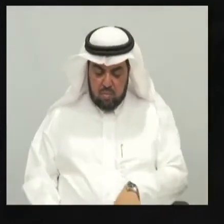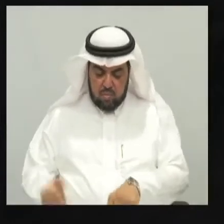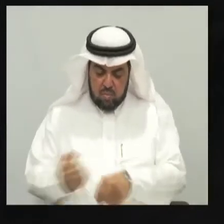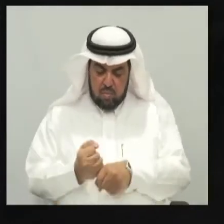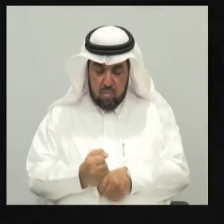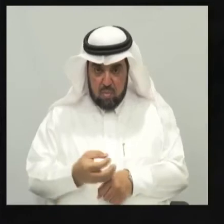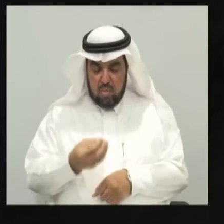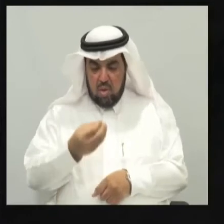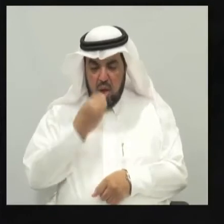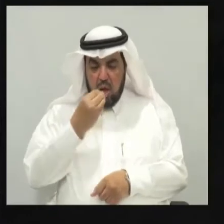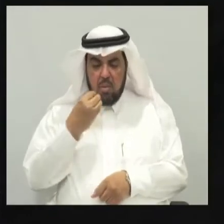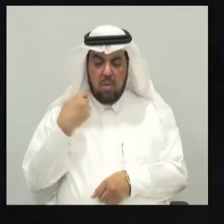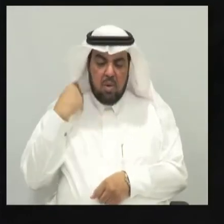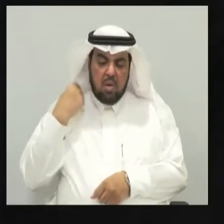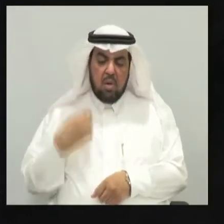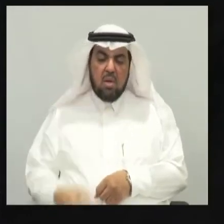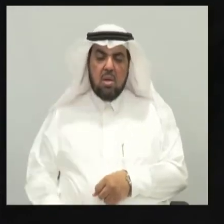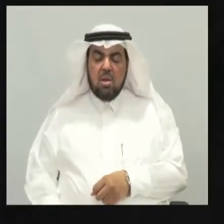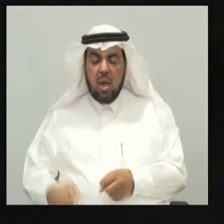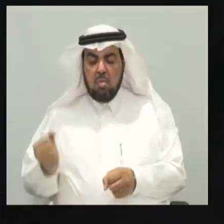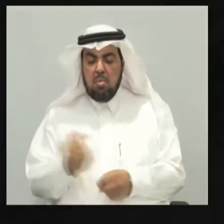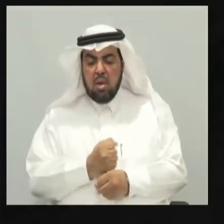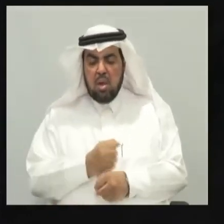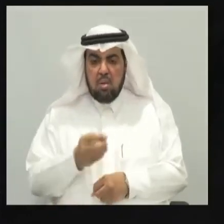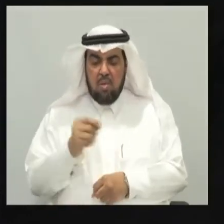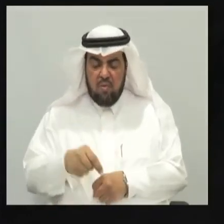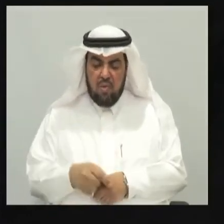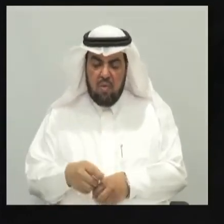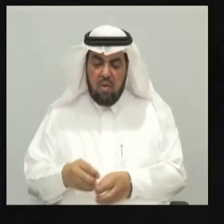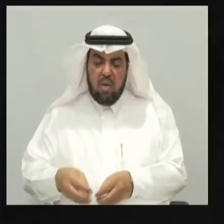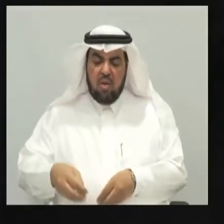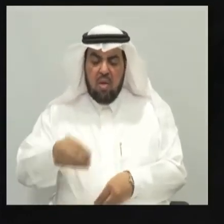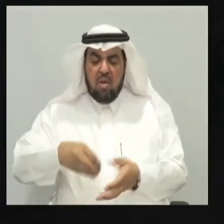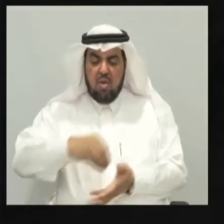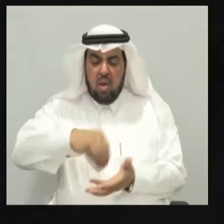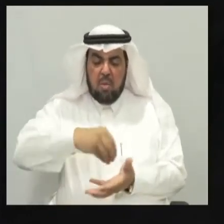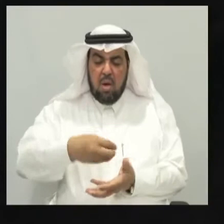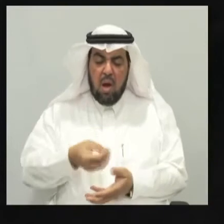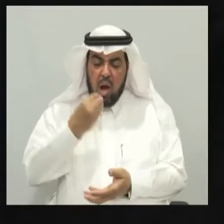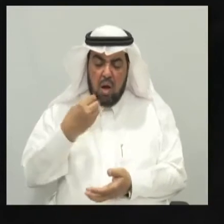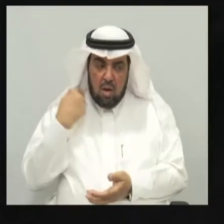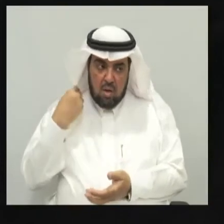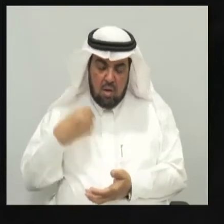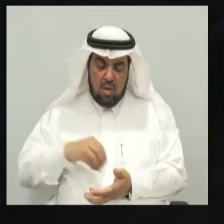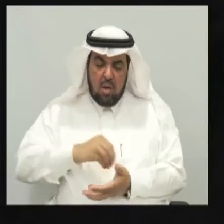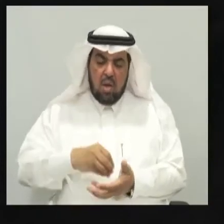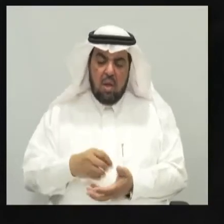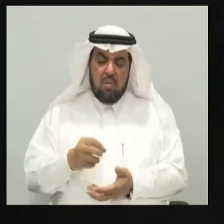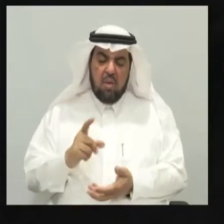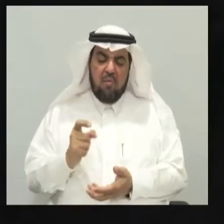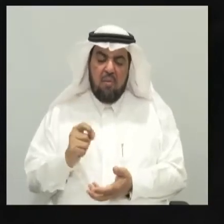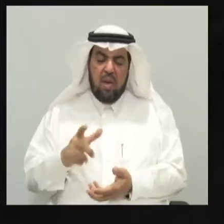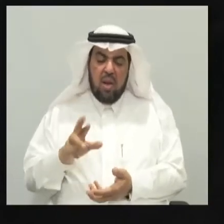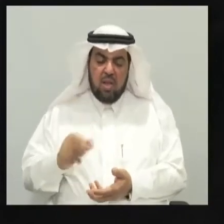في الأكل، في تناول الطعام، لكن لا نستخدمها في ماذا؟ في طبخنا للطعام بالملاعق المصنوعة من الفلزات.